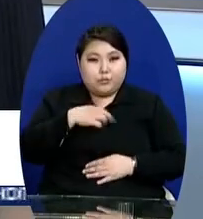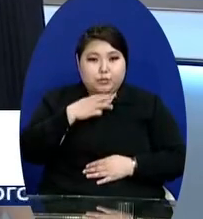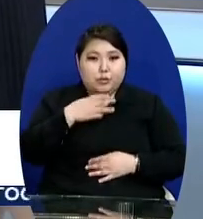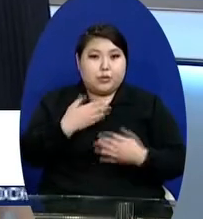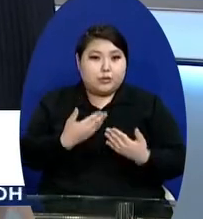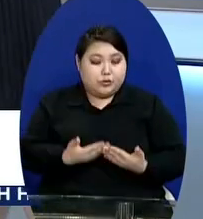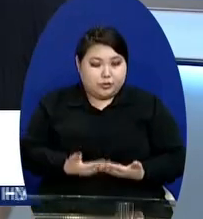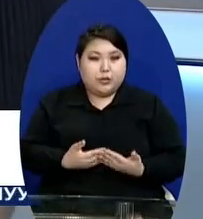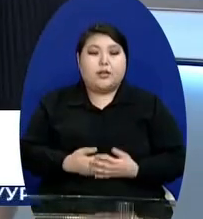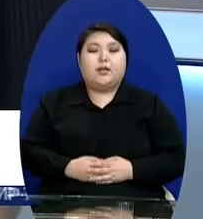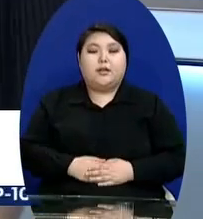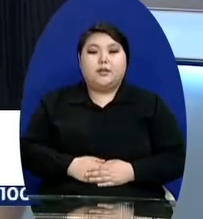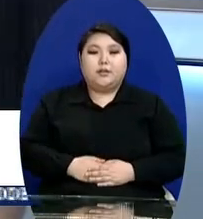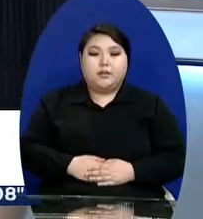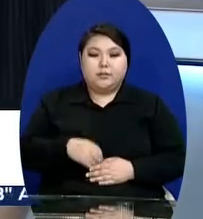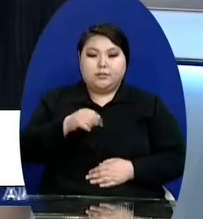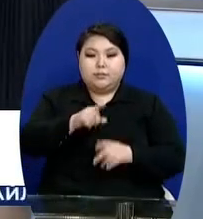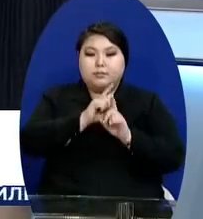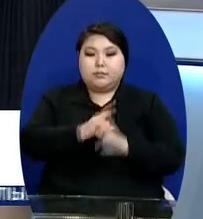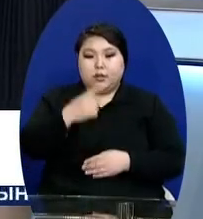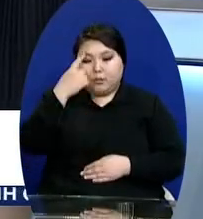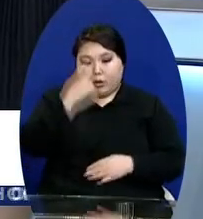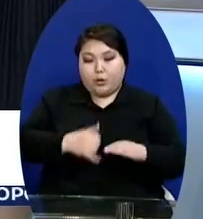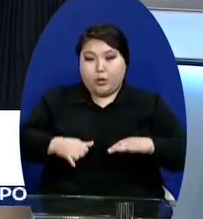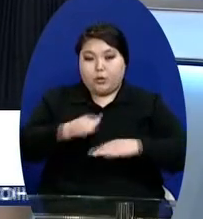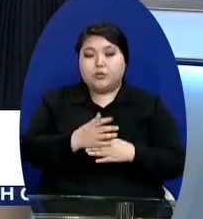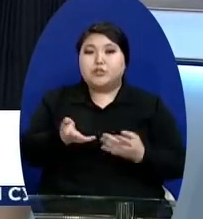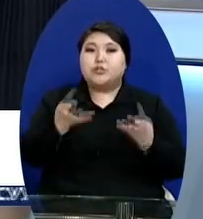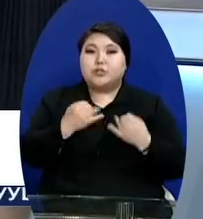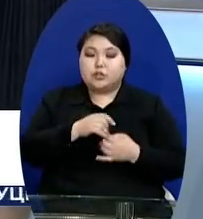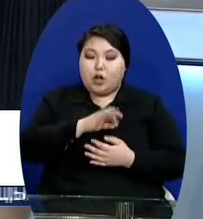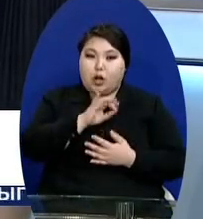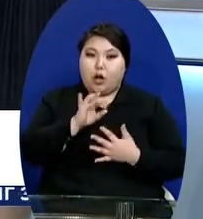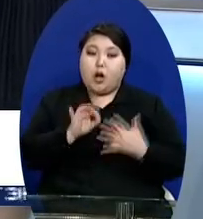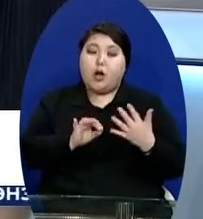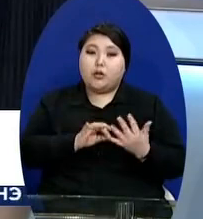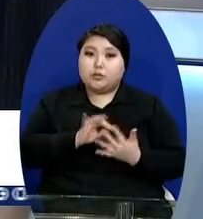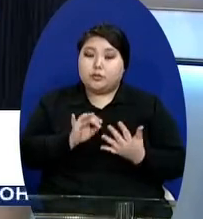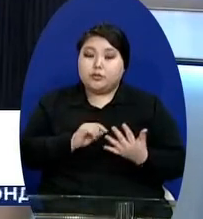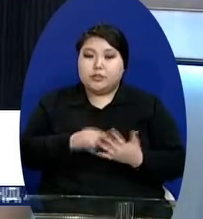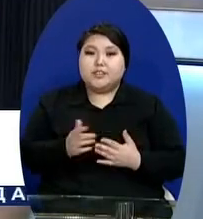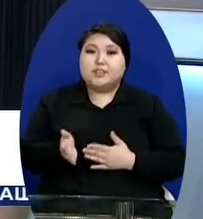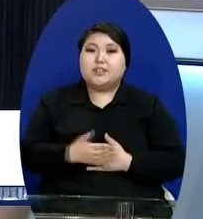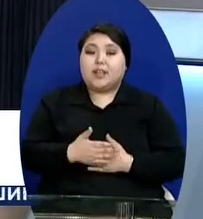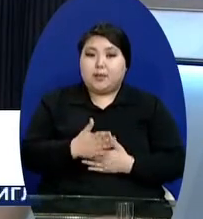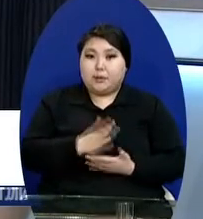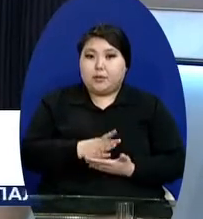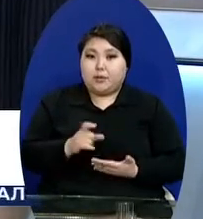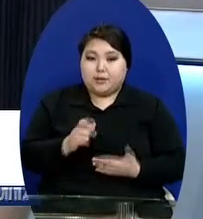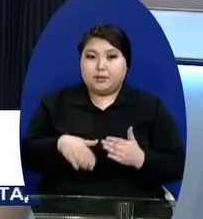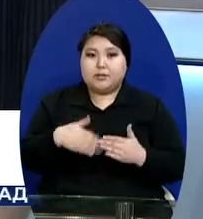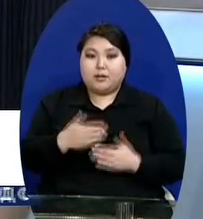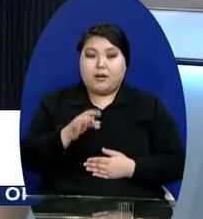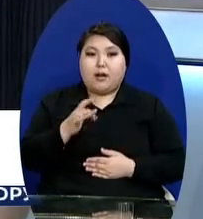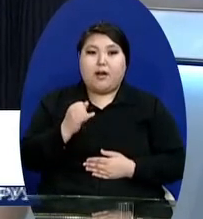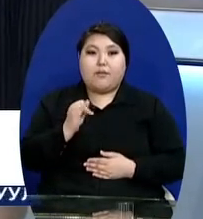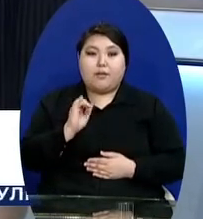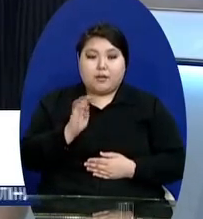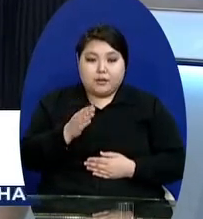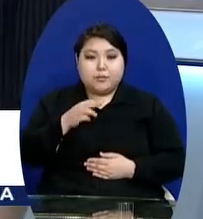За үүнтэй дагалдаад Монгол орны хэмжээнд хичнээн төрлийн тэрчнээ одоо төрөл зүйлийн загас байдаг юм бэ? Дараагийн граф